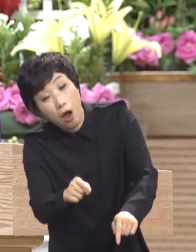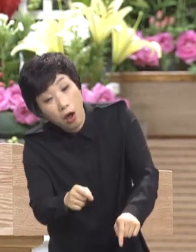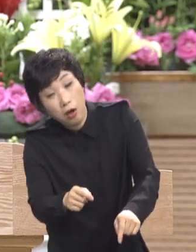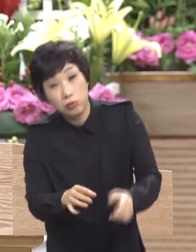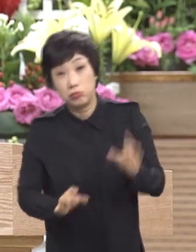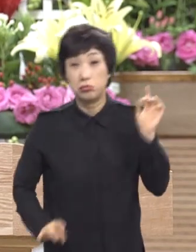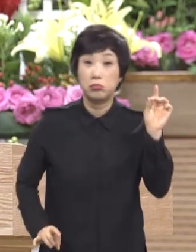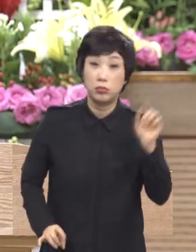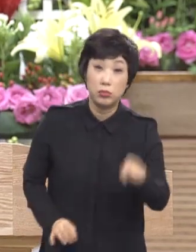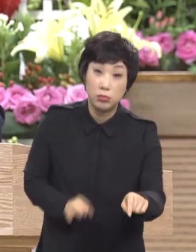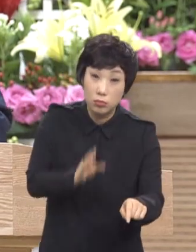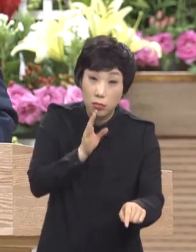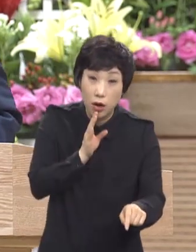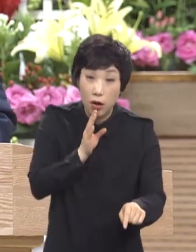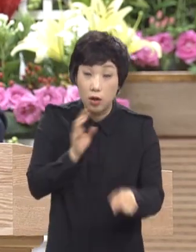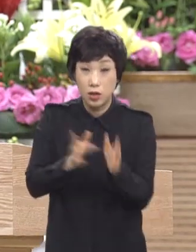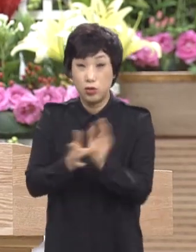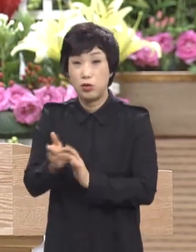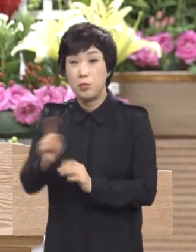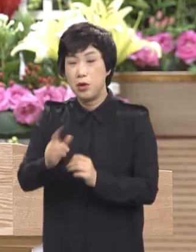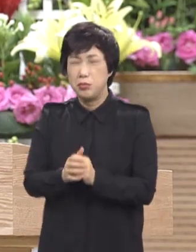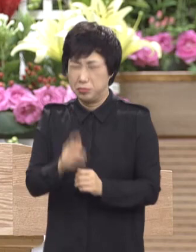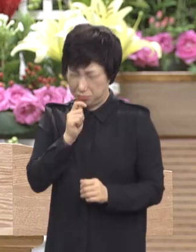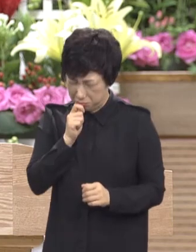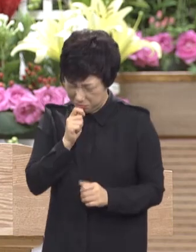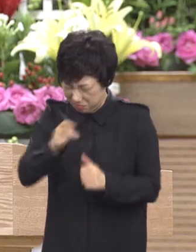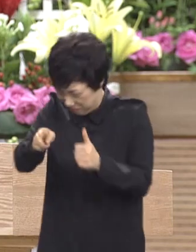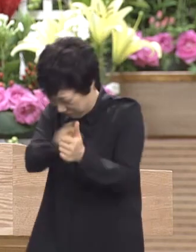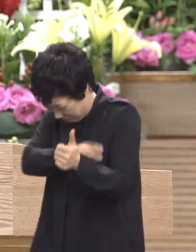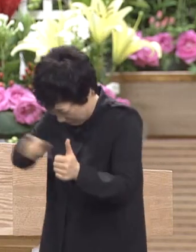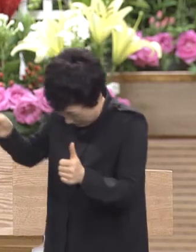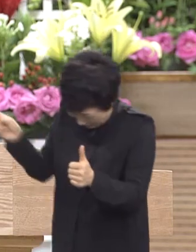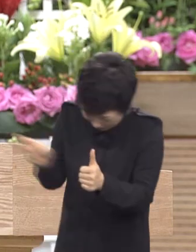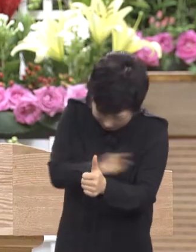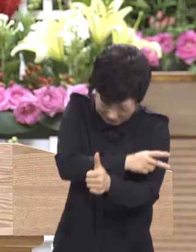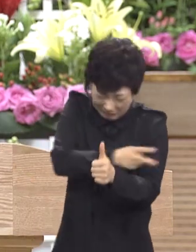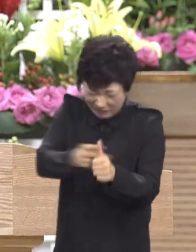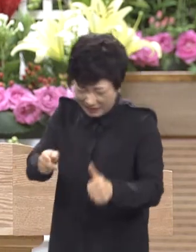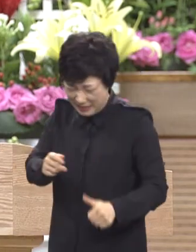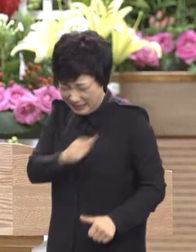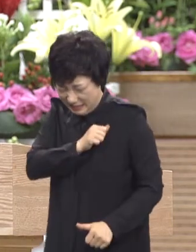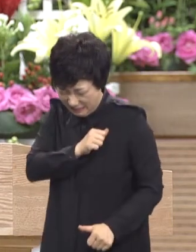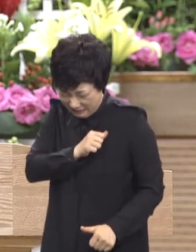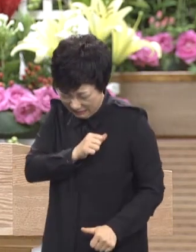사정 없이 그들이 때리는 채찍에 맞으면서 신음소리와 함께